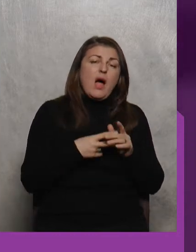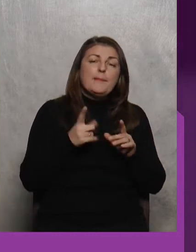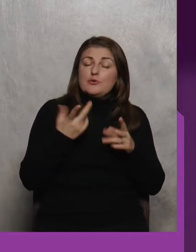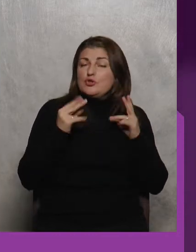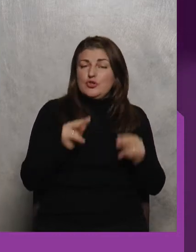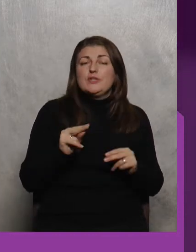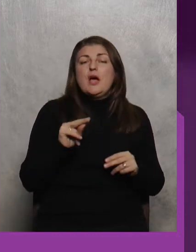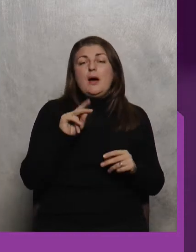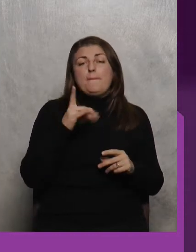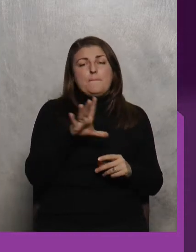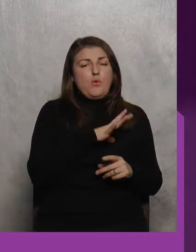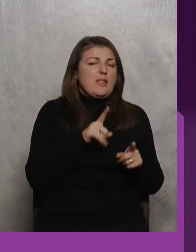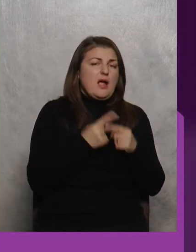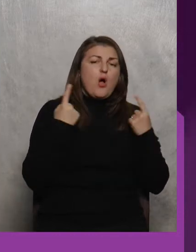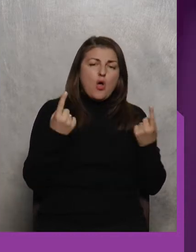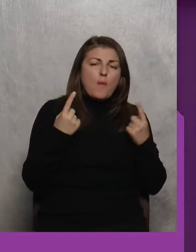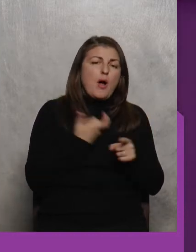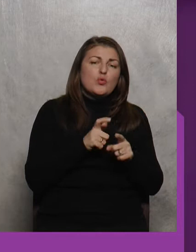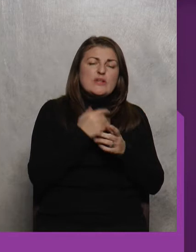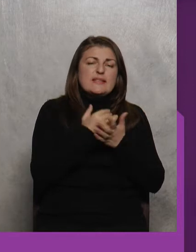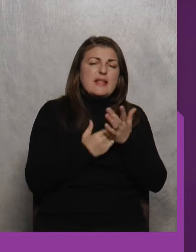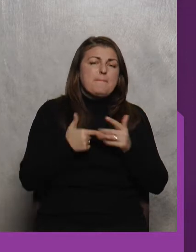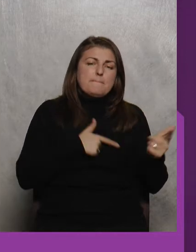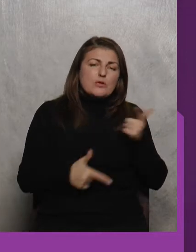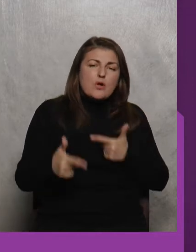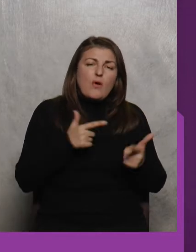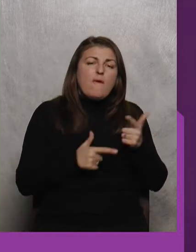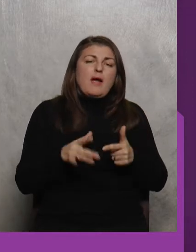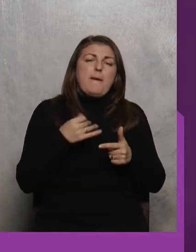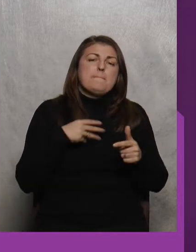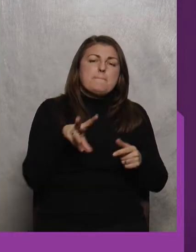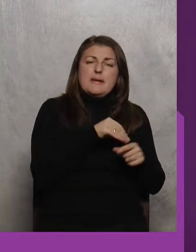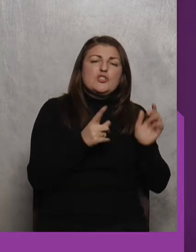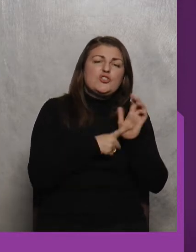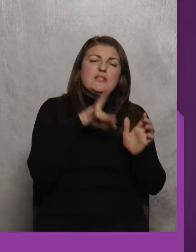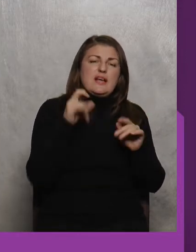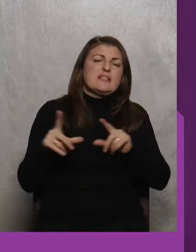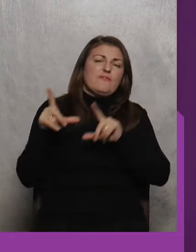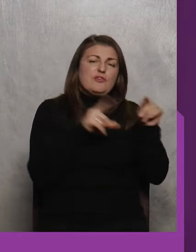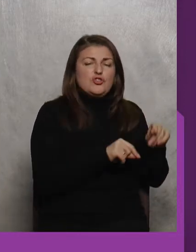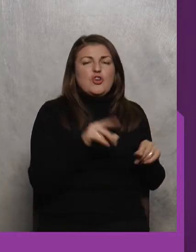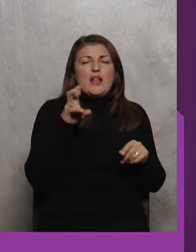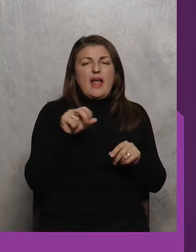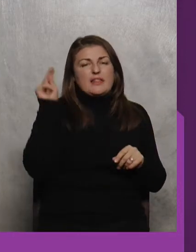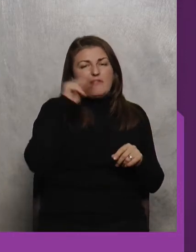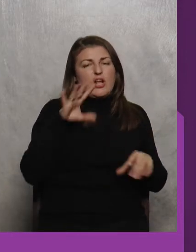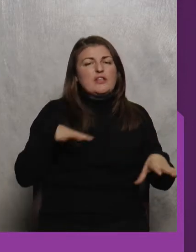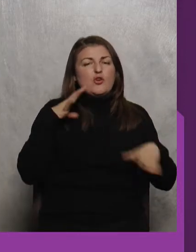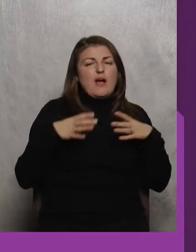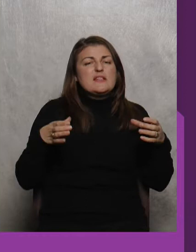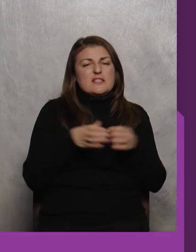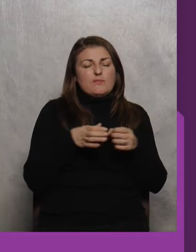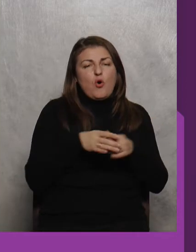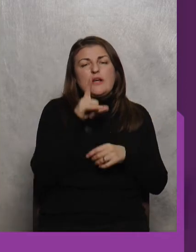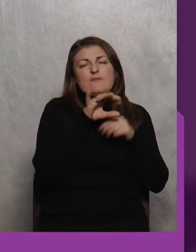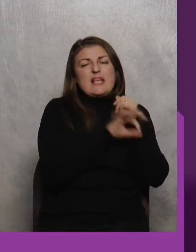б глобальна і дуже системна підготовка. Ми 6 разів виїжджали на навчально-тренувальні збори